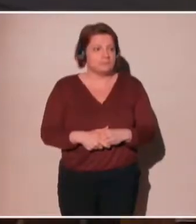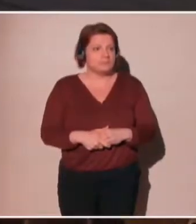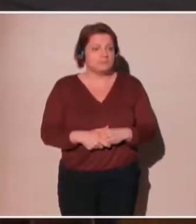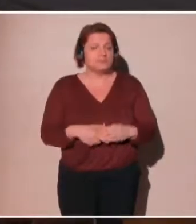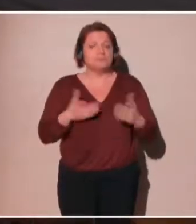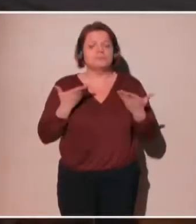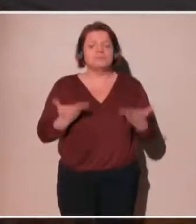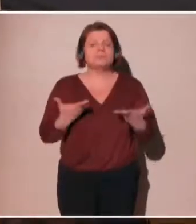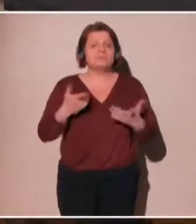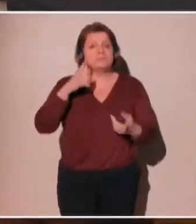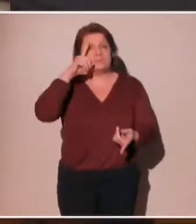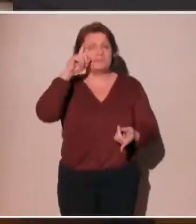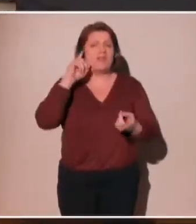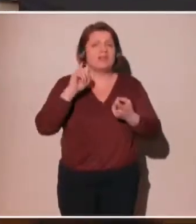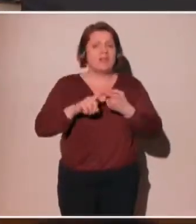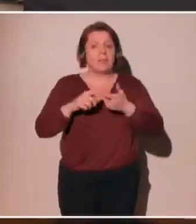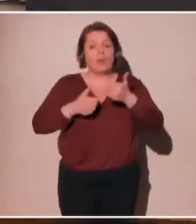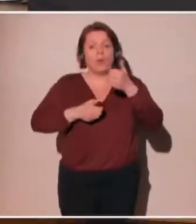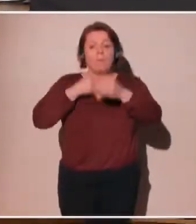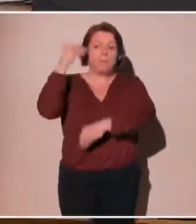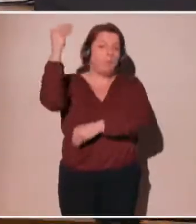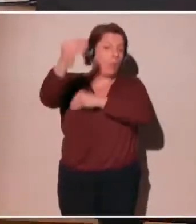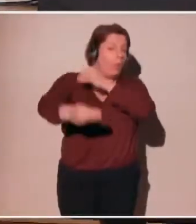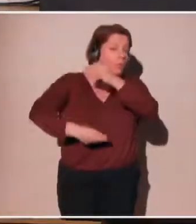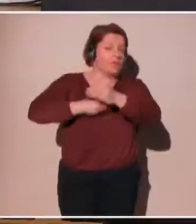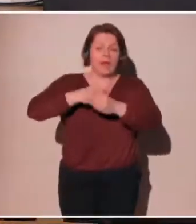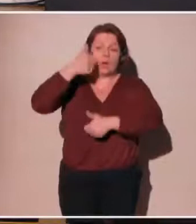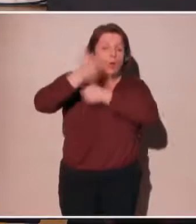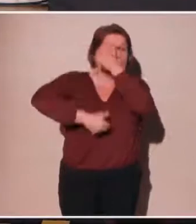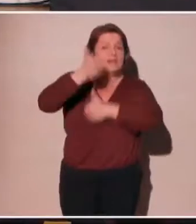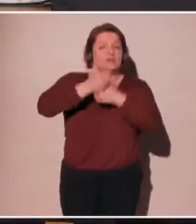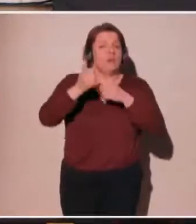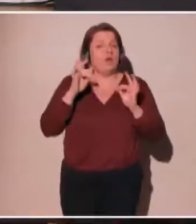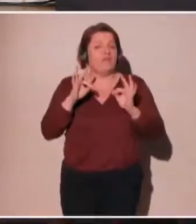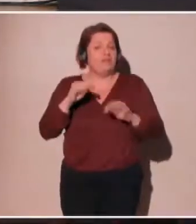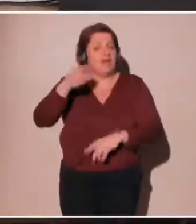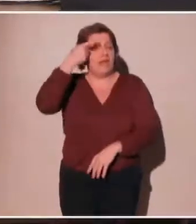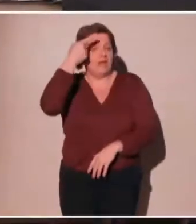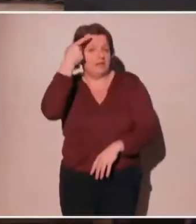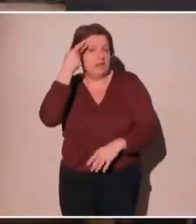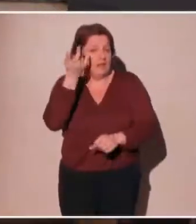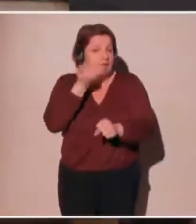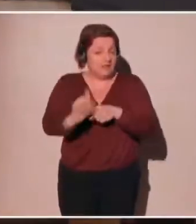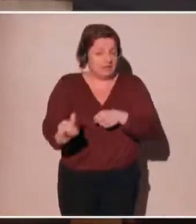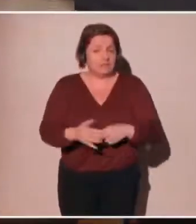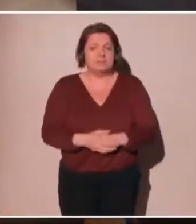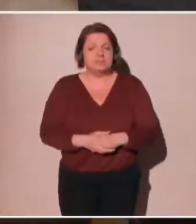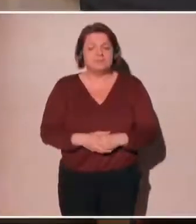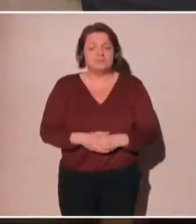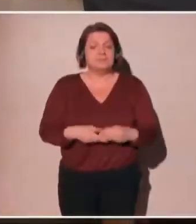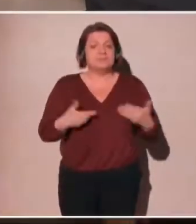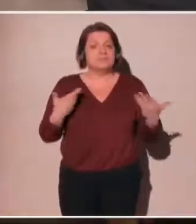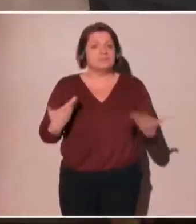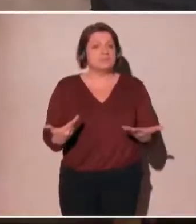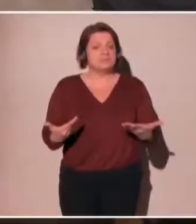Nous allons parler de la compétition mondiale en intelligence artificielle. Again, to be more efficient in